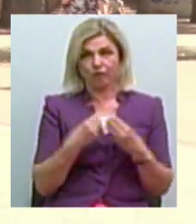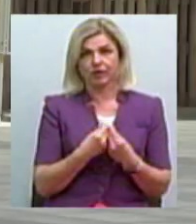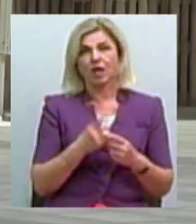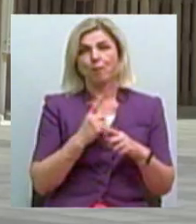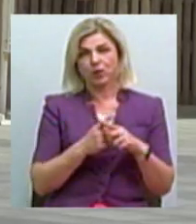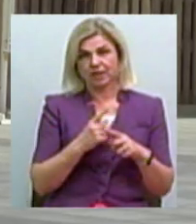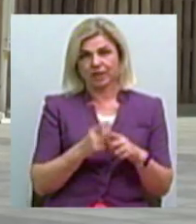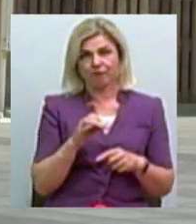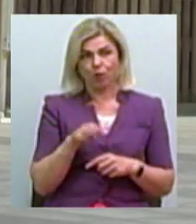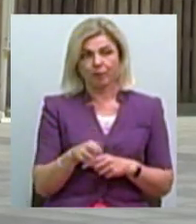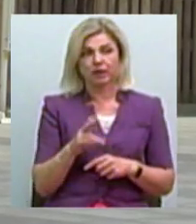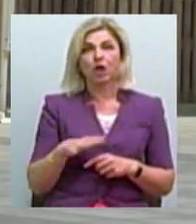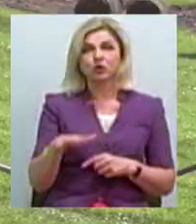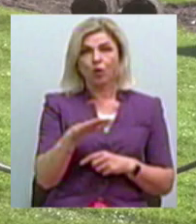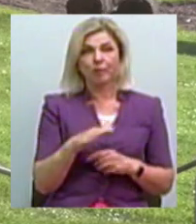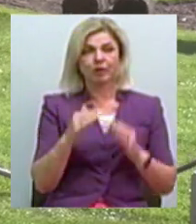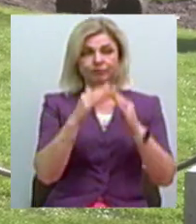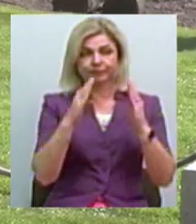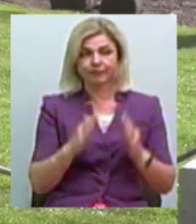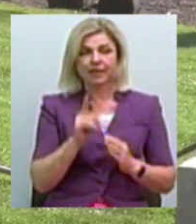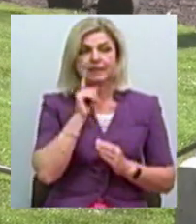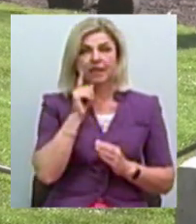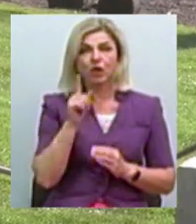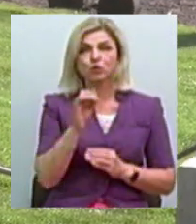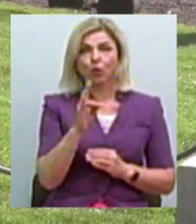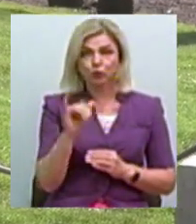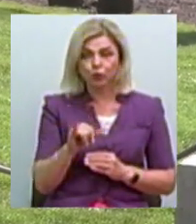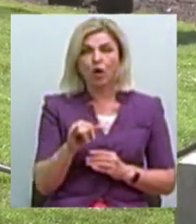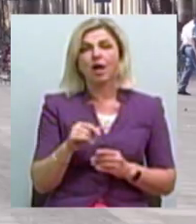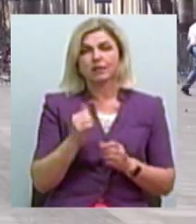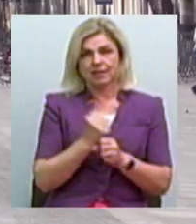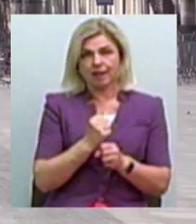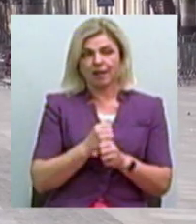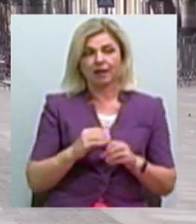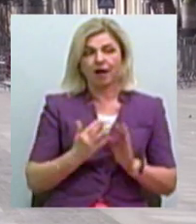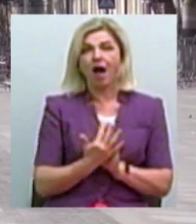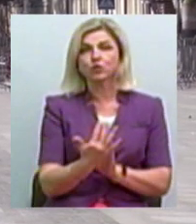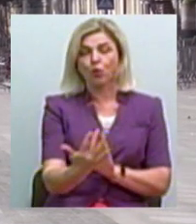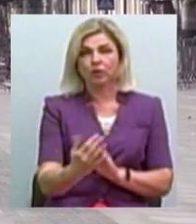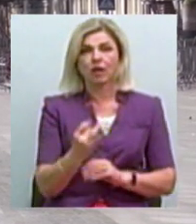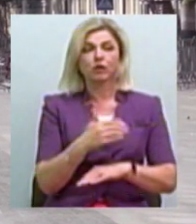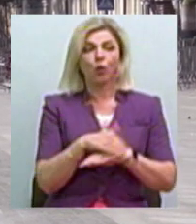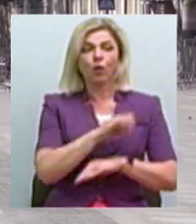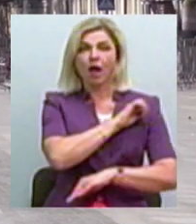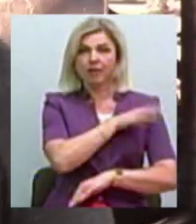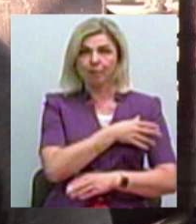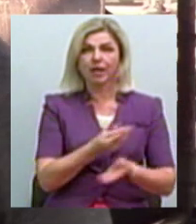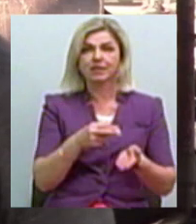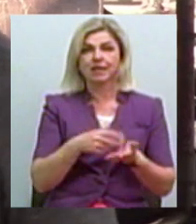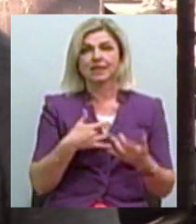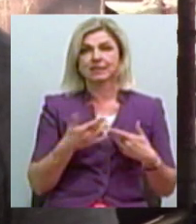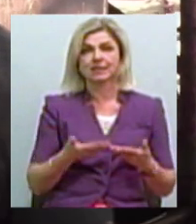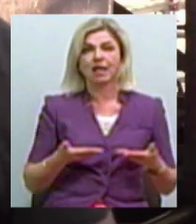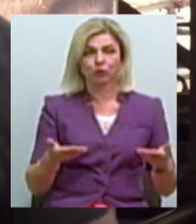позитивом. На Соборній встановили фудкорти. В зелених зонах поклали газон. На перетині вулиць Лягіна та Адміральська встановлюють сцену. Йде монтаж тоді